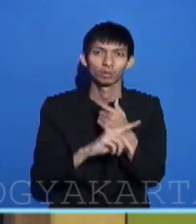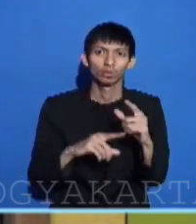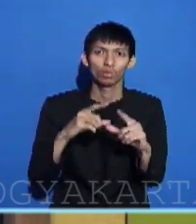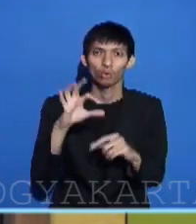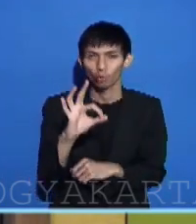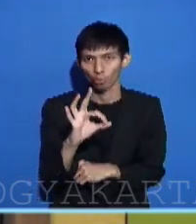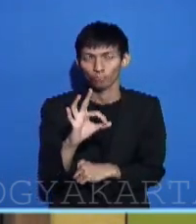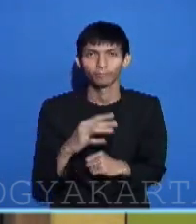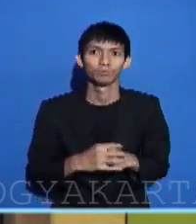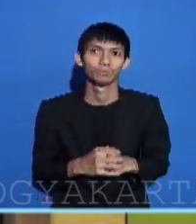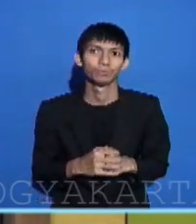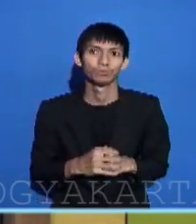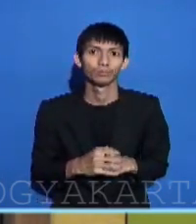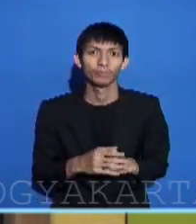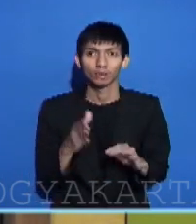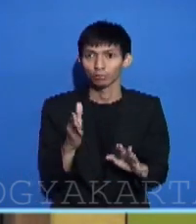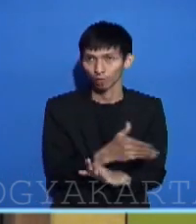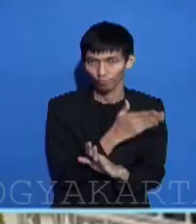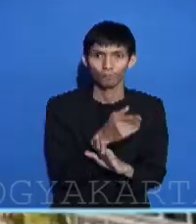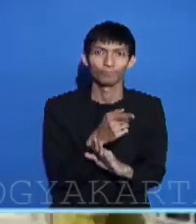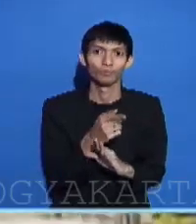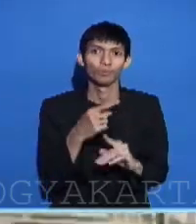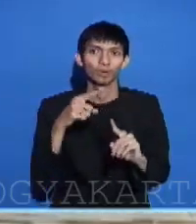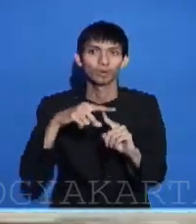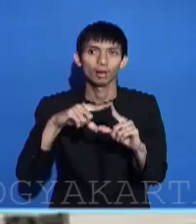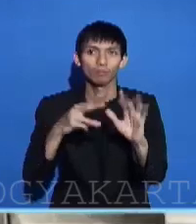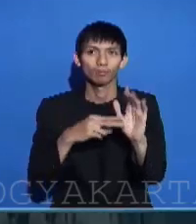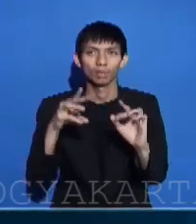berada di sisi timur Taman Pintar.